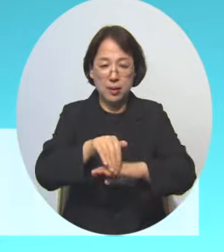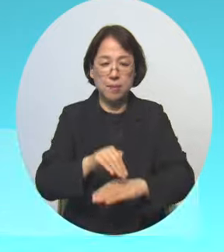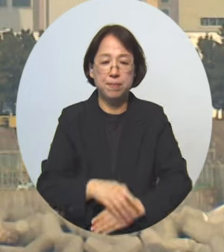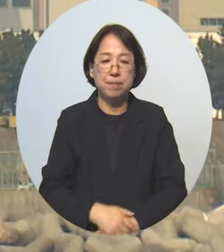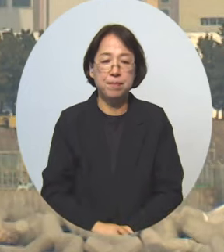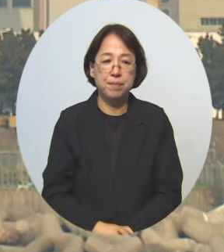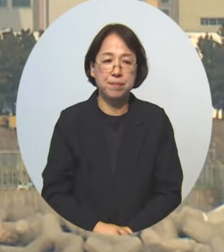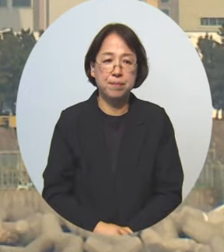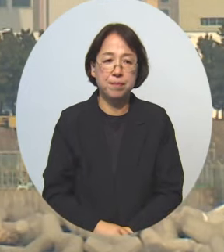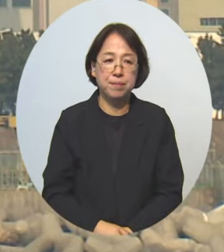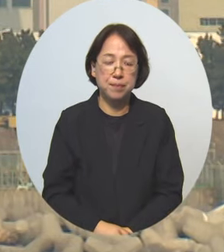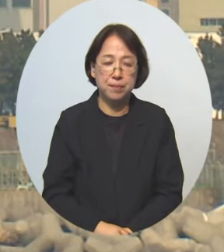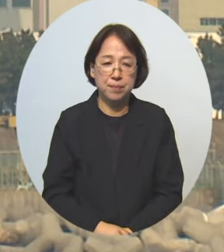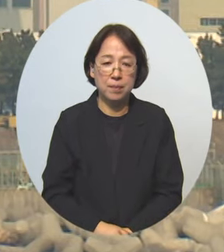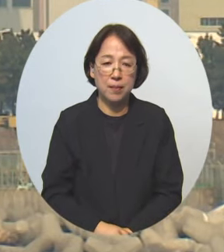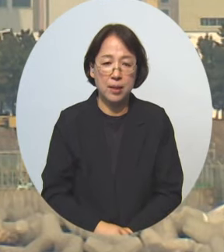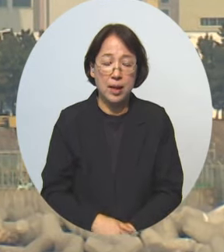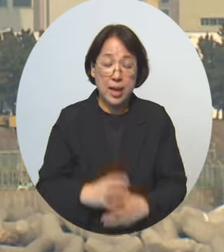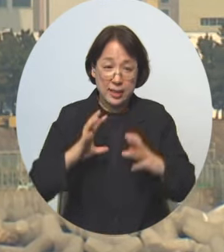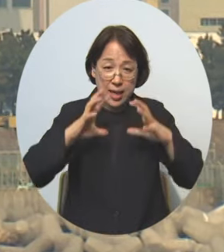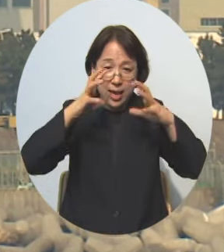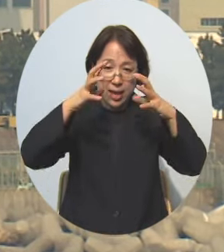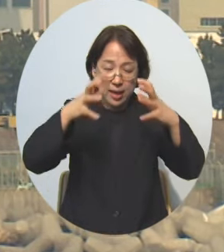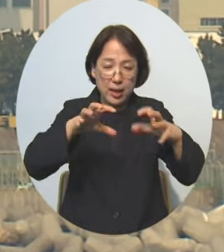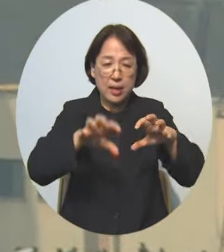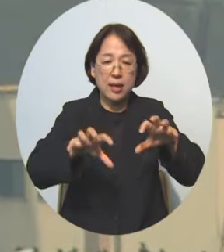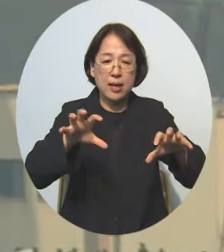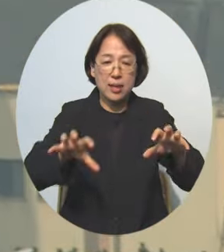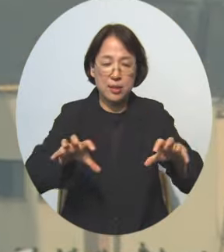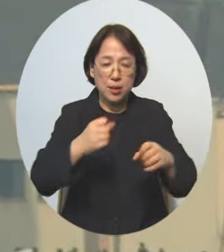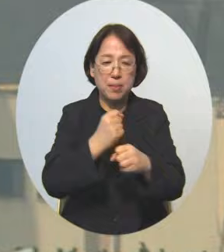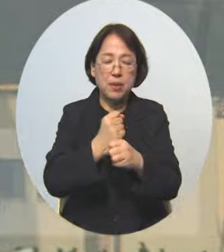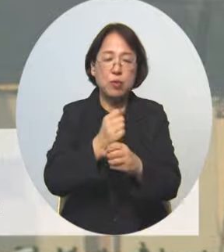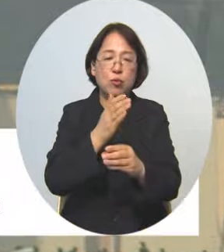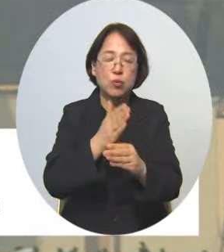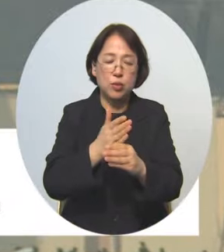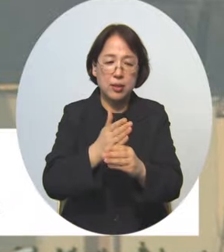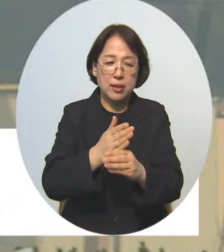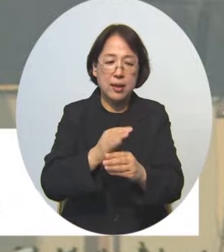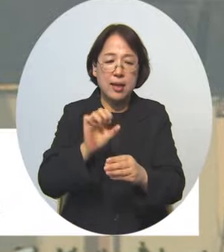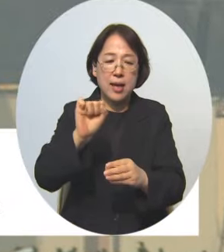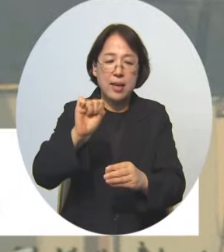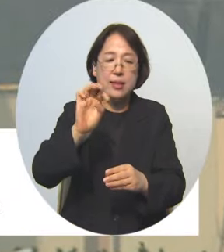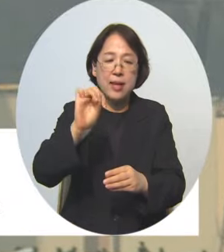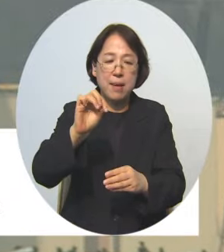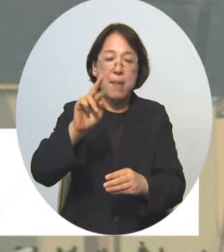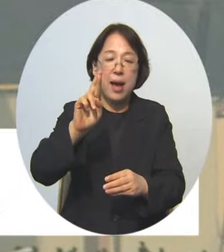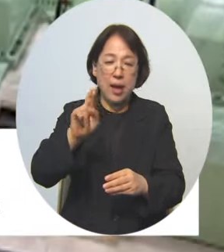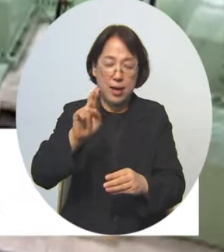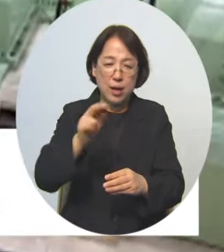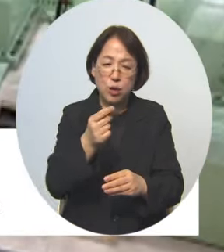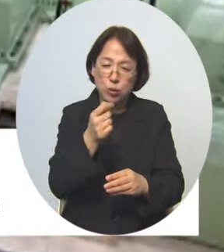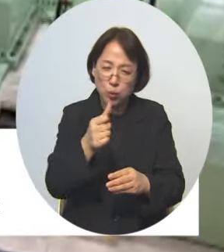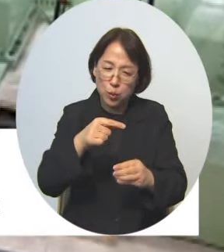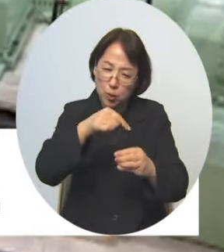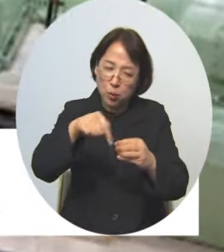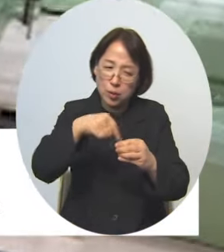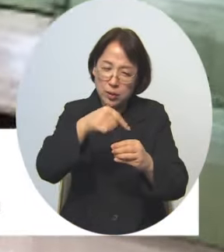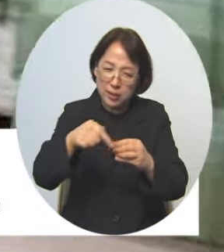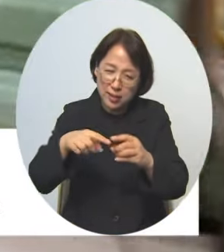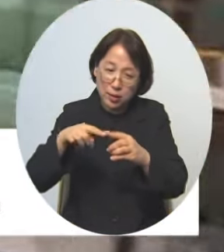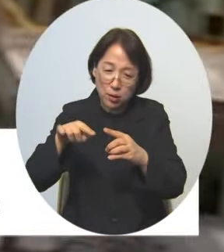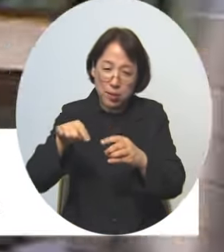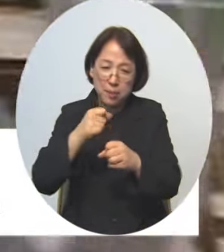겁니다. 아울러 정부는 세계 각국에서 개발 중인 소형 모듈 원자로 SMR 제작 기술을 선제적으로 확보할 수 있도록